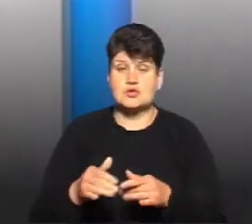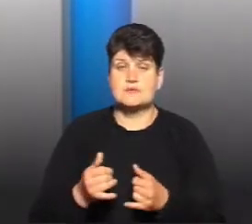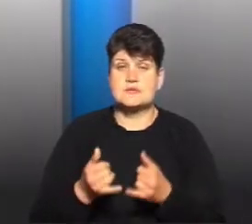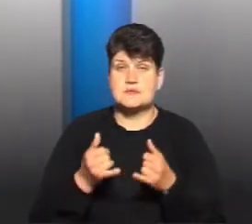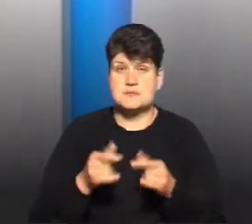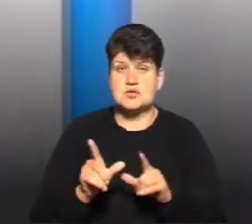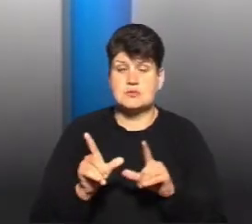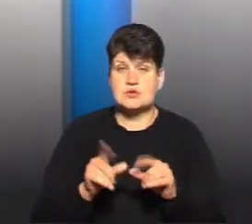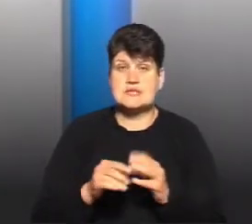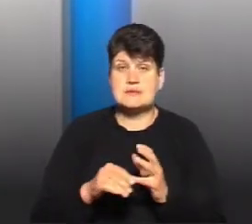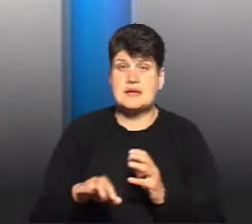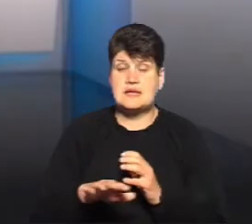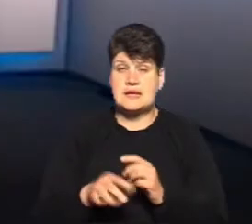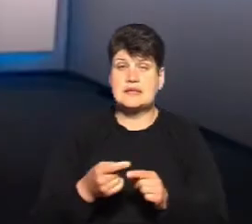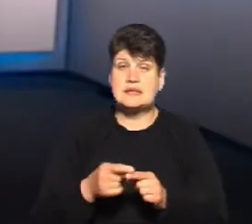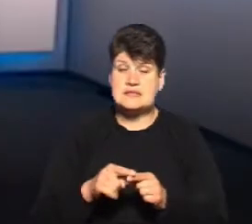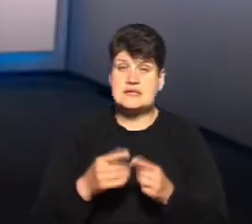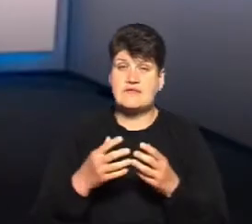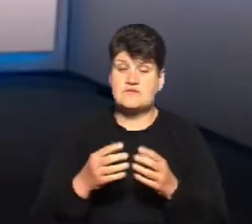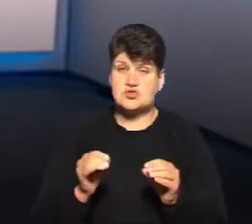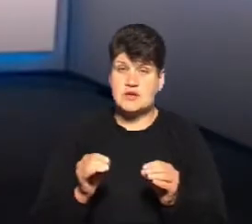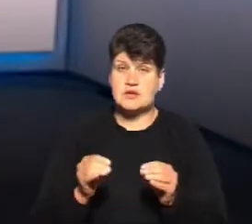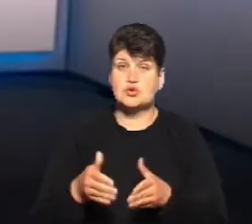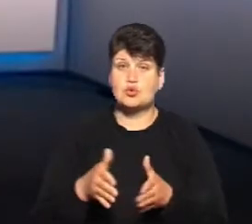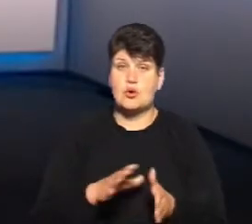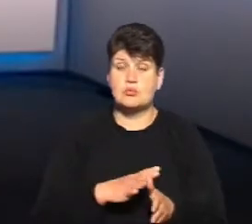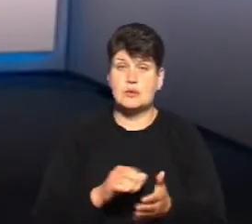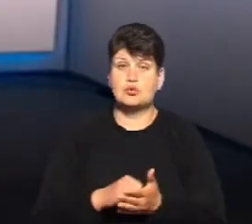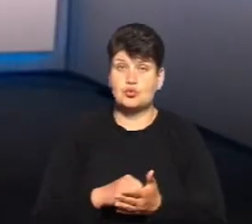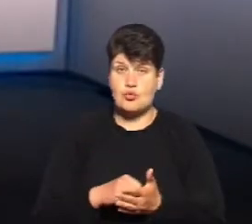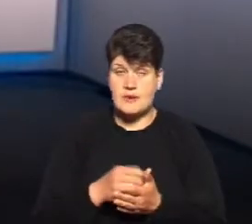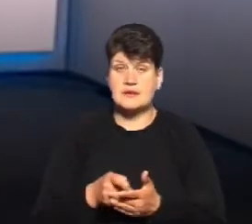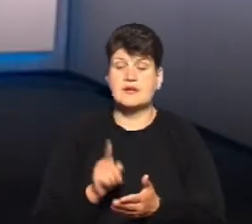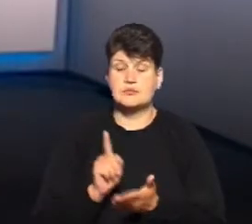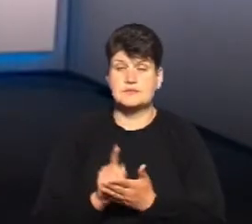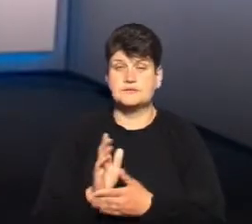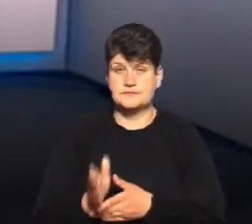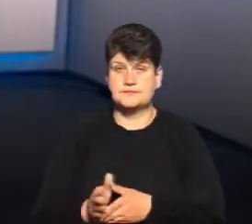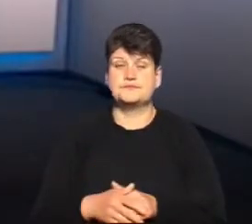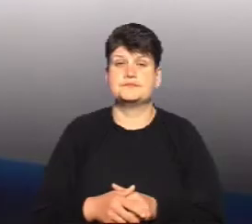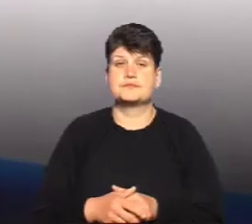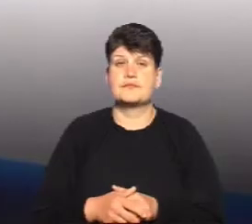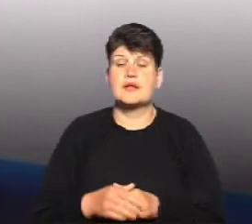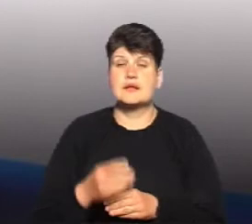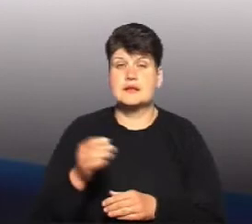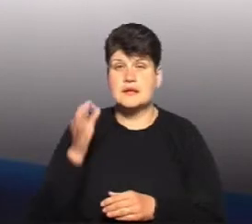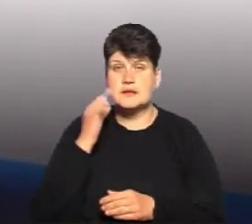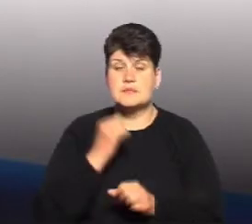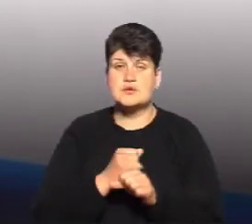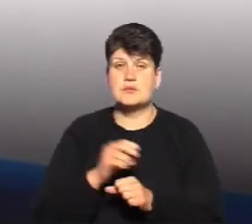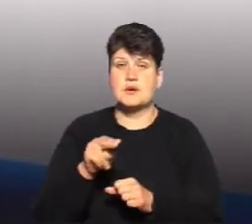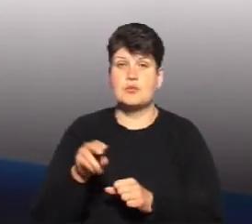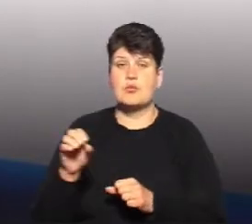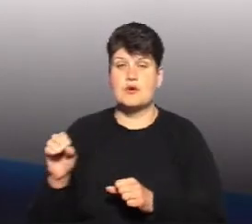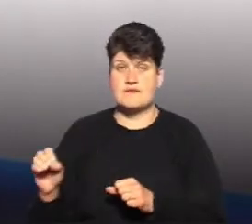Тоді, відповідно, це вже... Якщо дорога була по документах, то вона вже звичайно, буде. Звичайно. Нагадаю нашим глядачам, що працюємо в прямому ефірі.